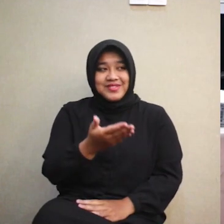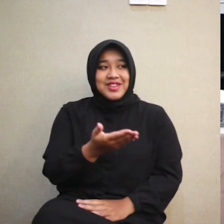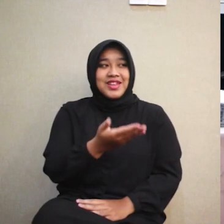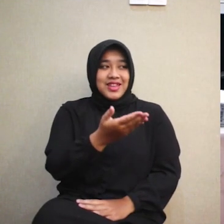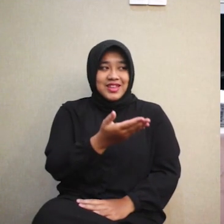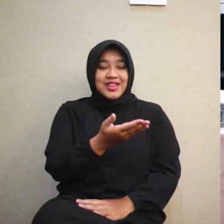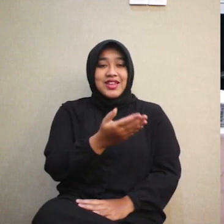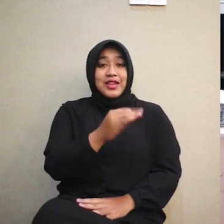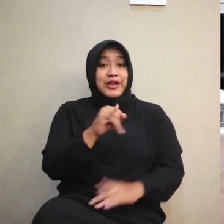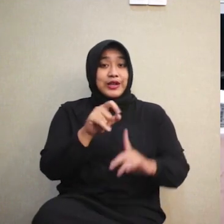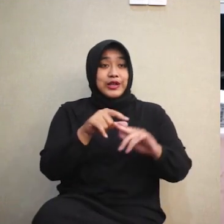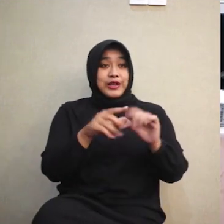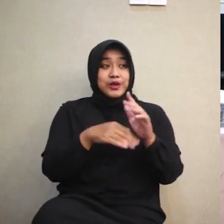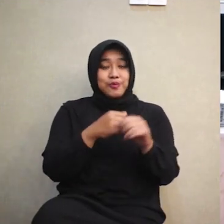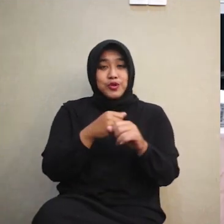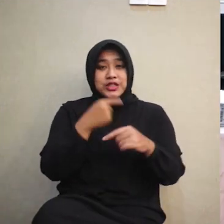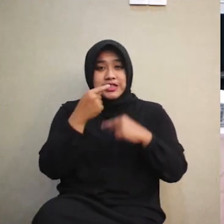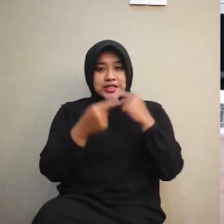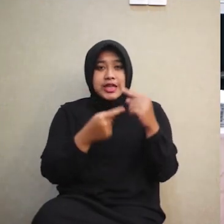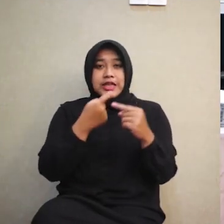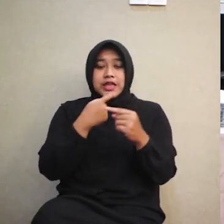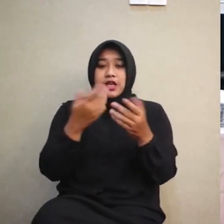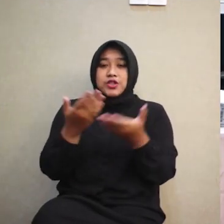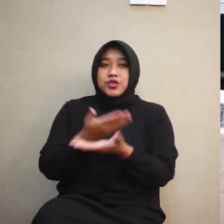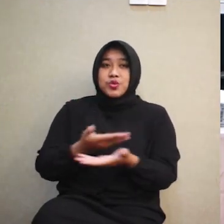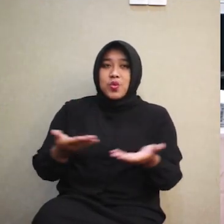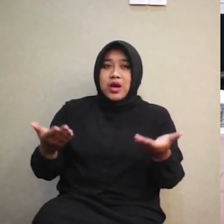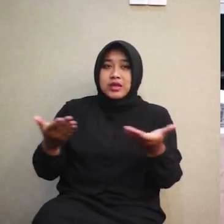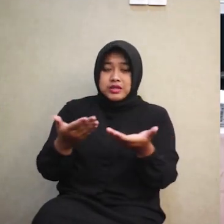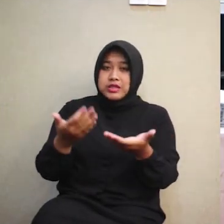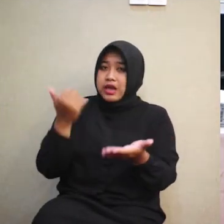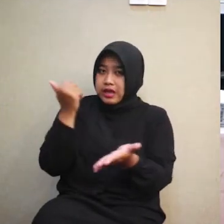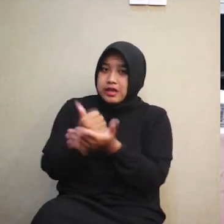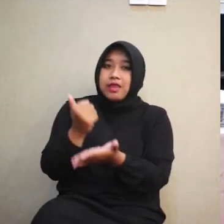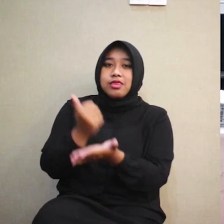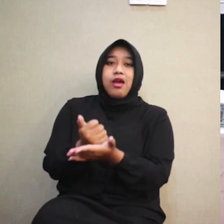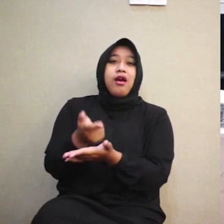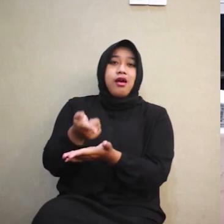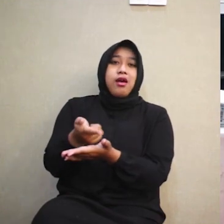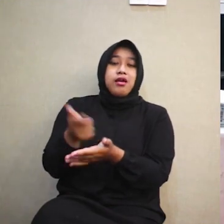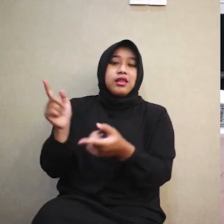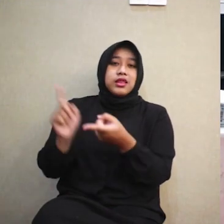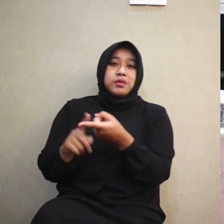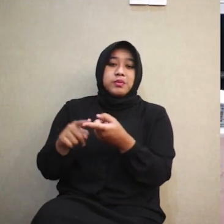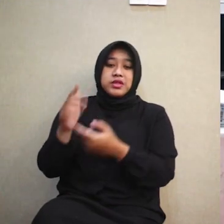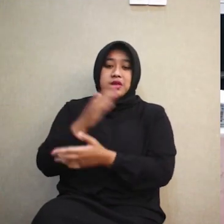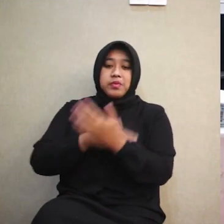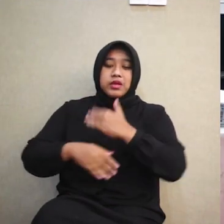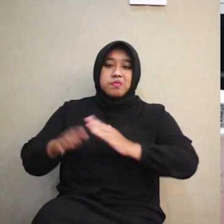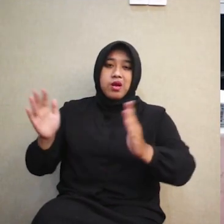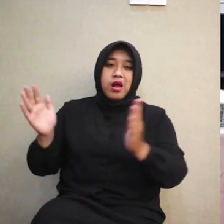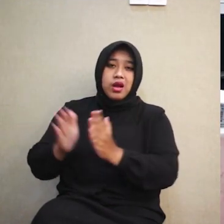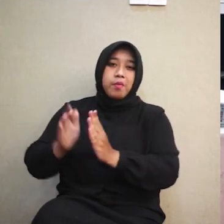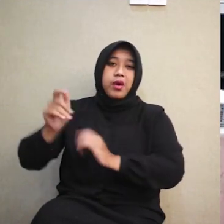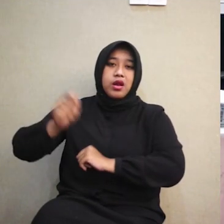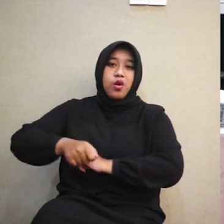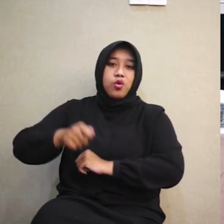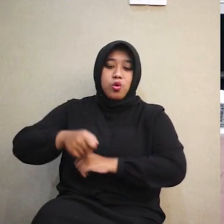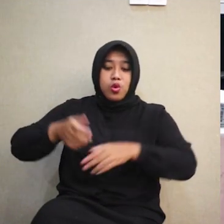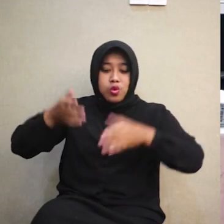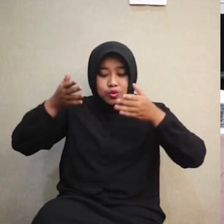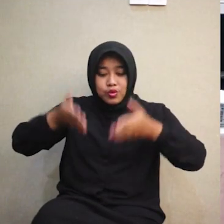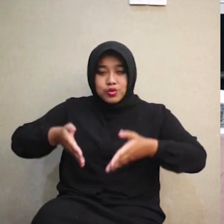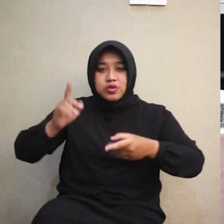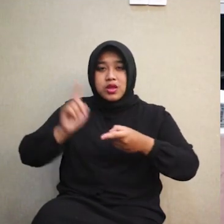bisa bercerita terkait dengan situasi empirik situasi real ya teman-teman difabel yang berhadapan dengan hukum ini khususnya adalah teman-teman